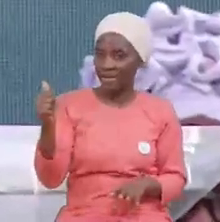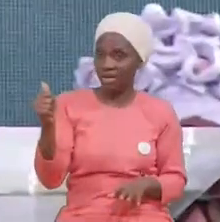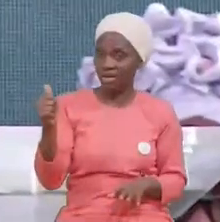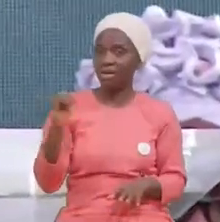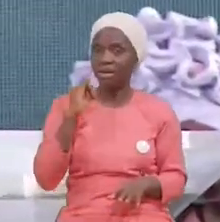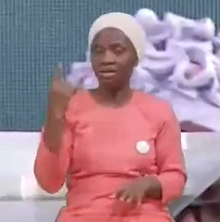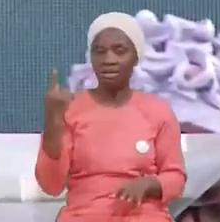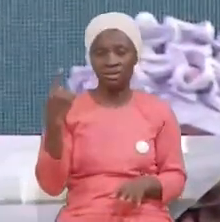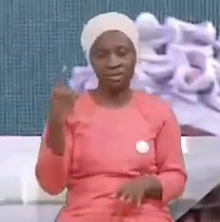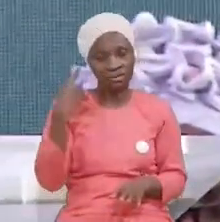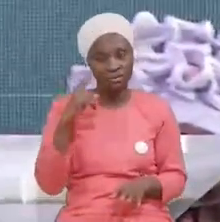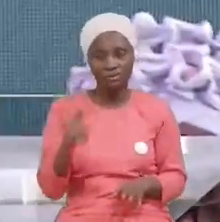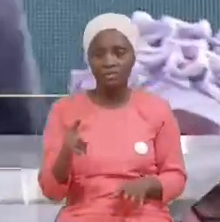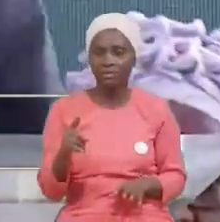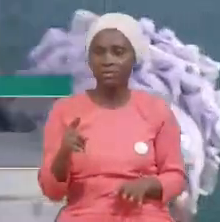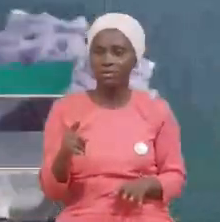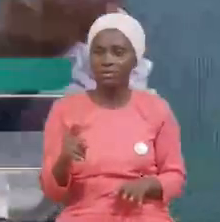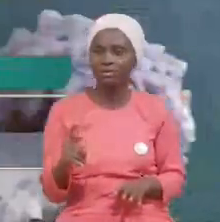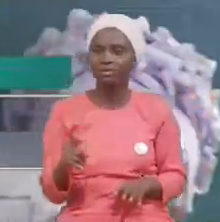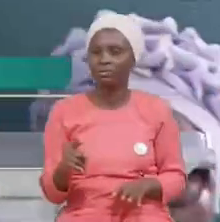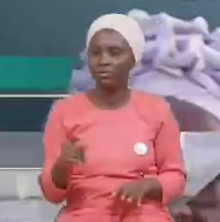Deuxième chose, c'est les passions.